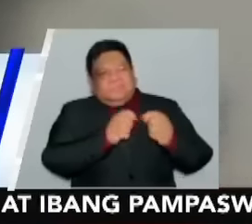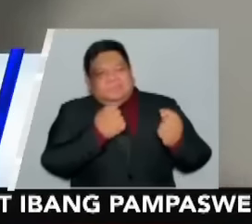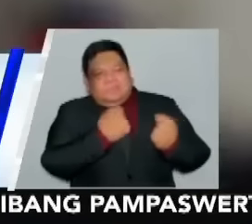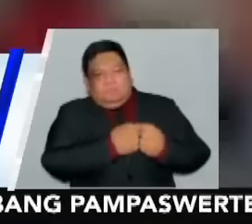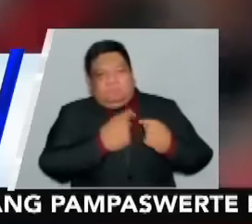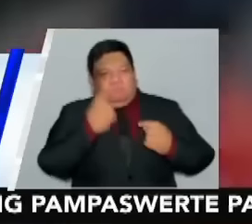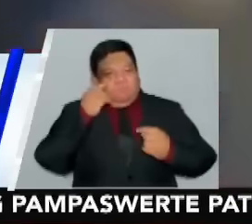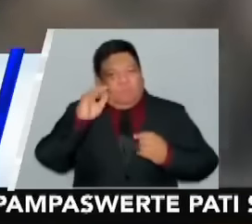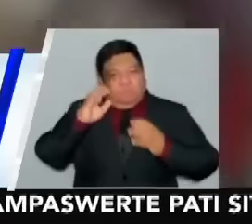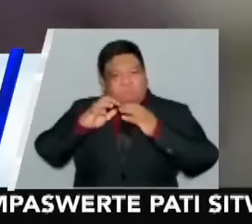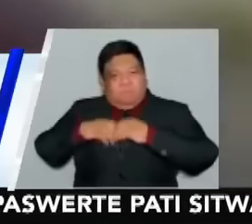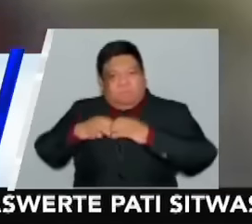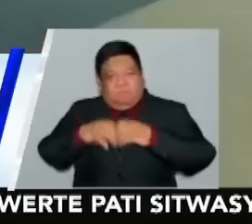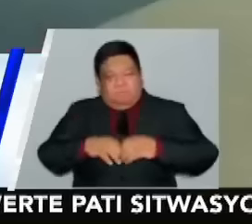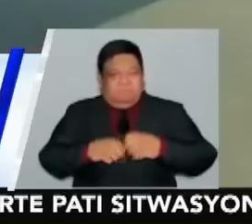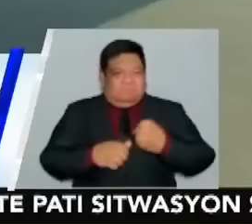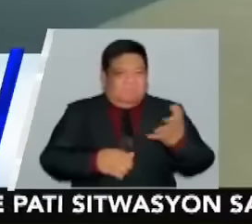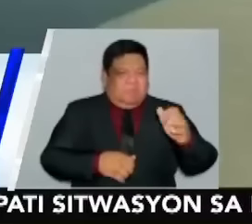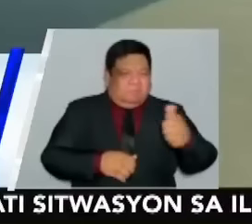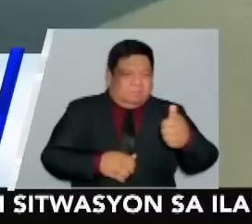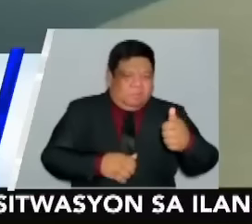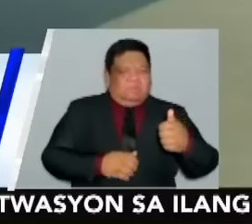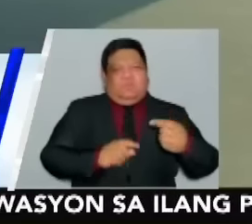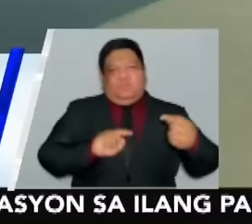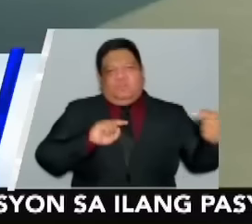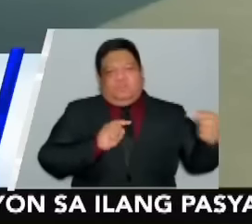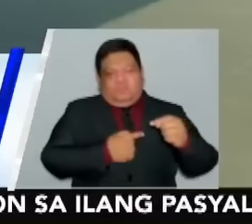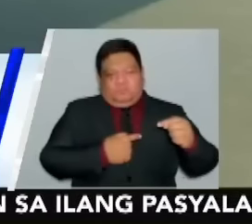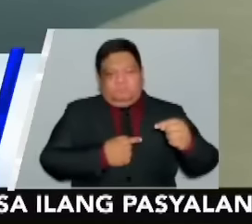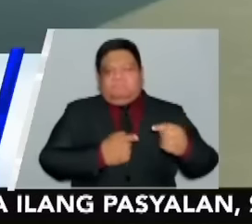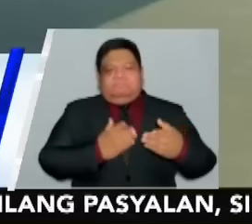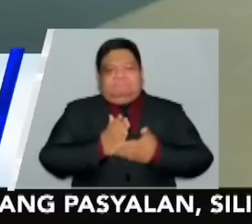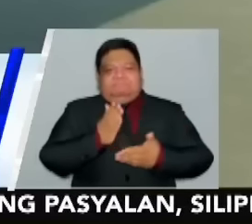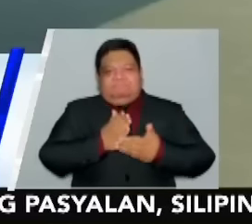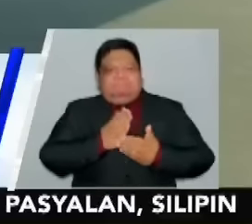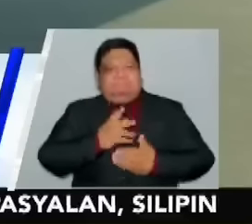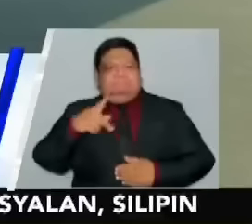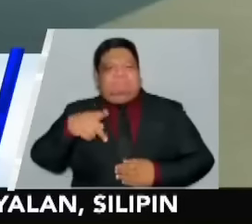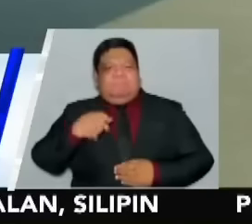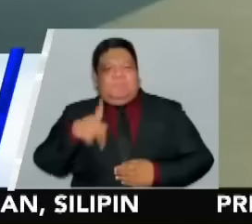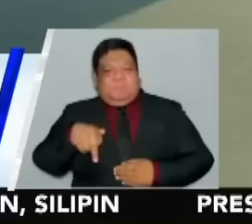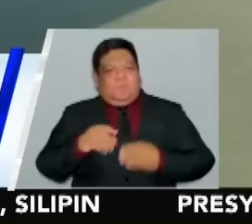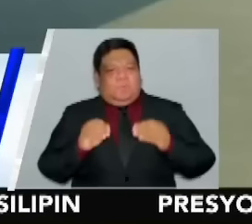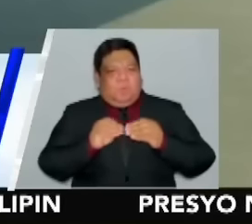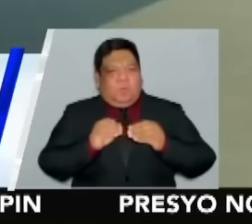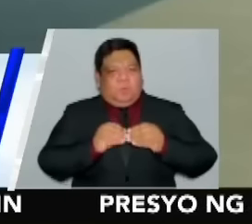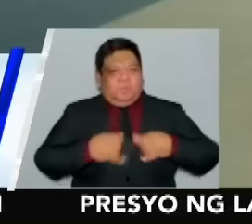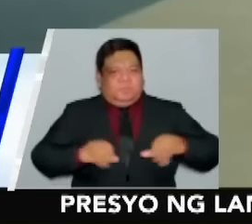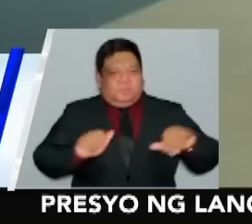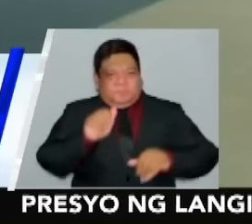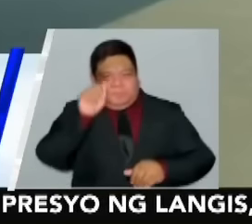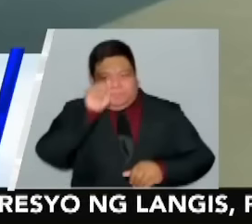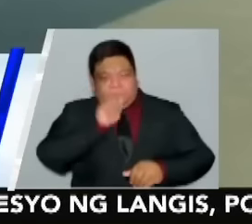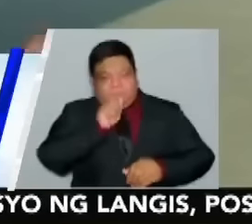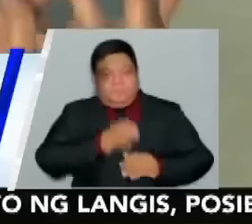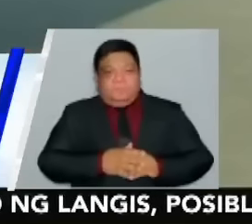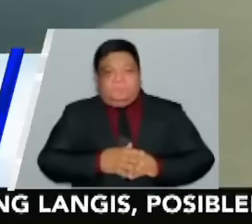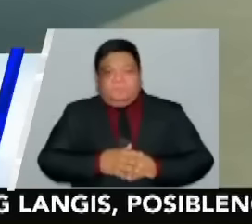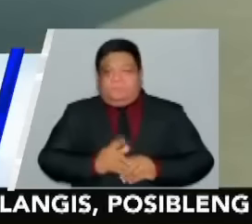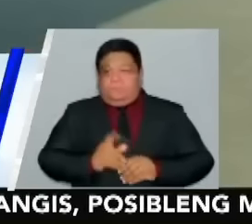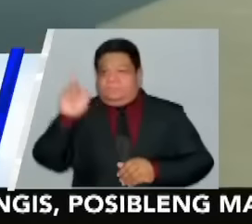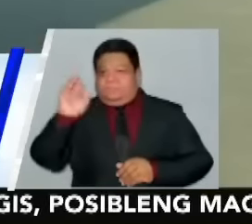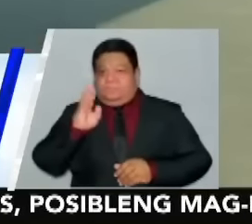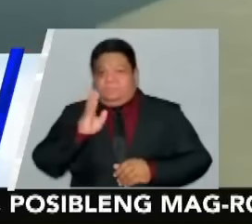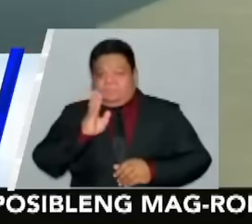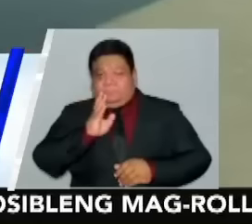ang ipatutupad ng PNP. Mga 12 kahapon po na tamaan ng molotovs and mga basag na bote na